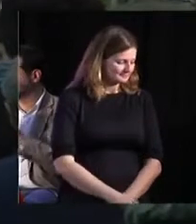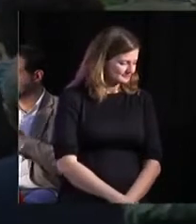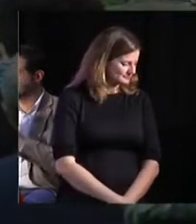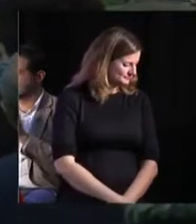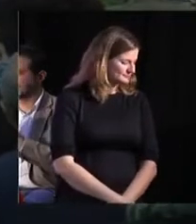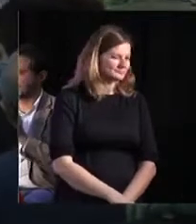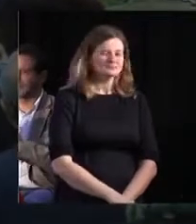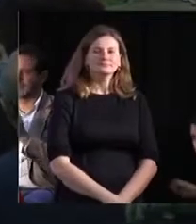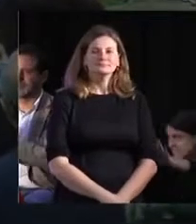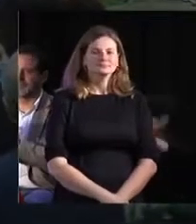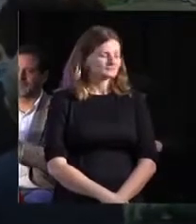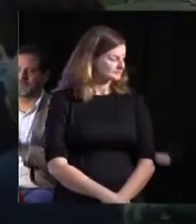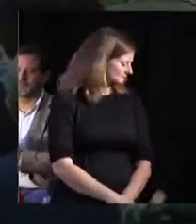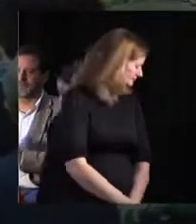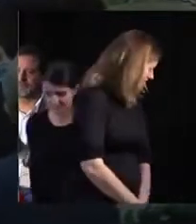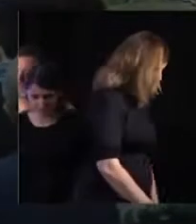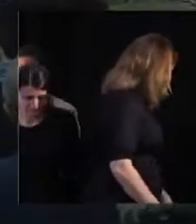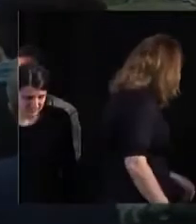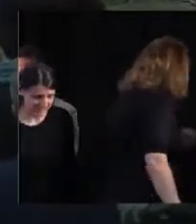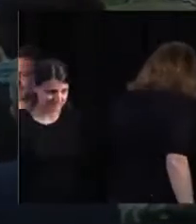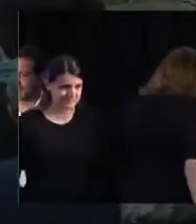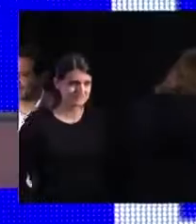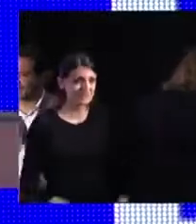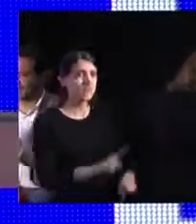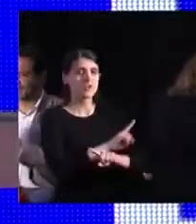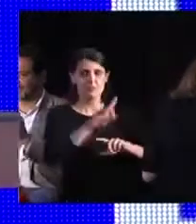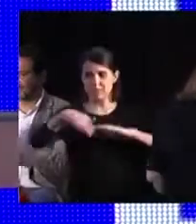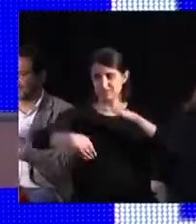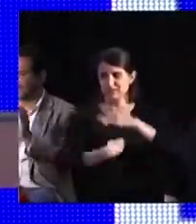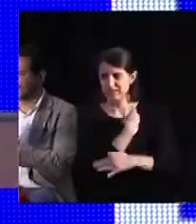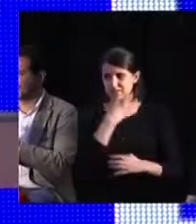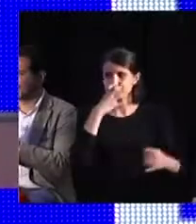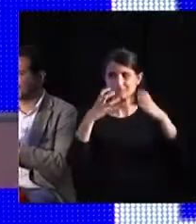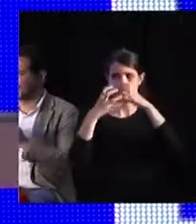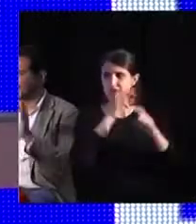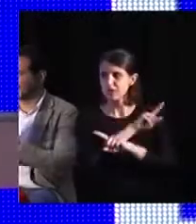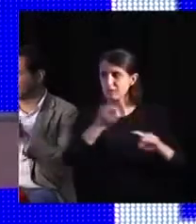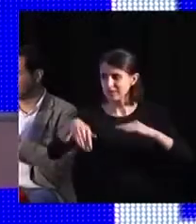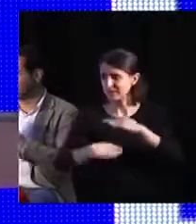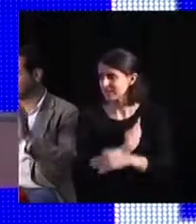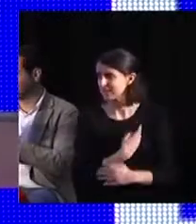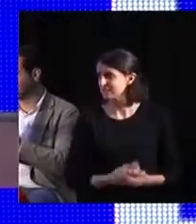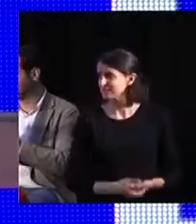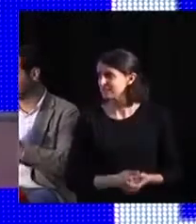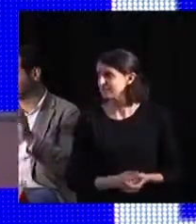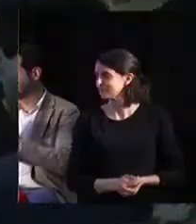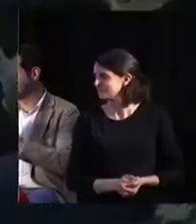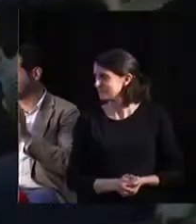els companys no passaran, no passaran, no